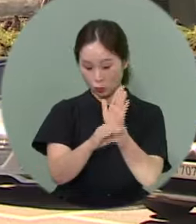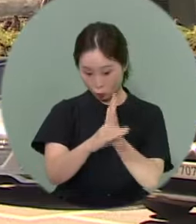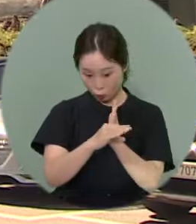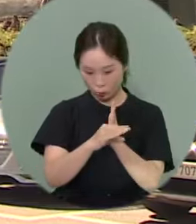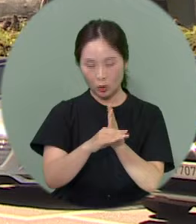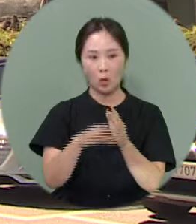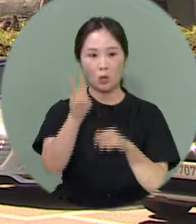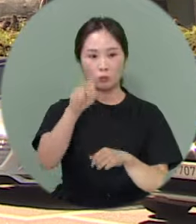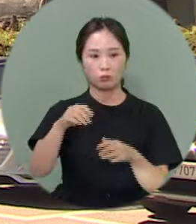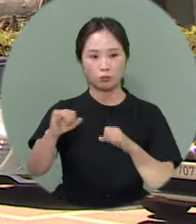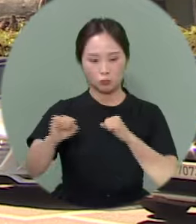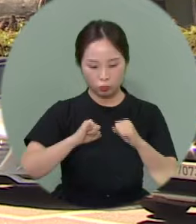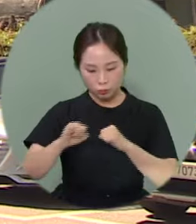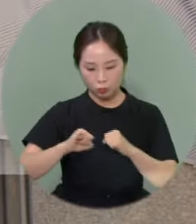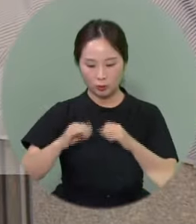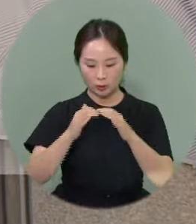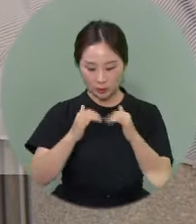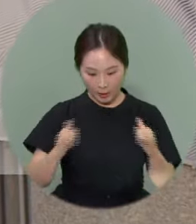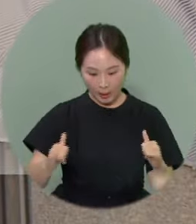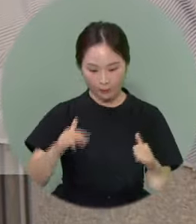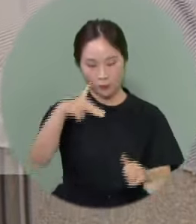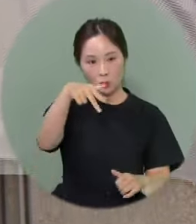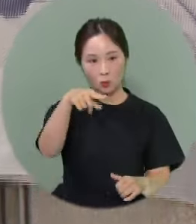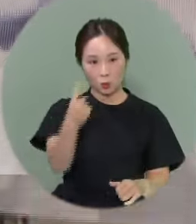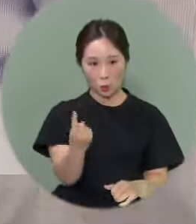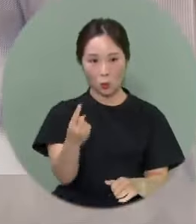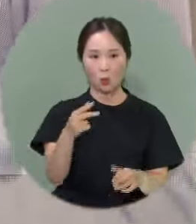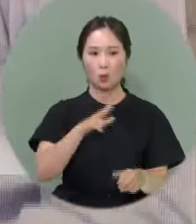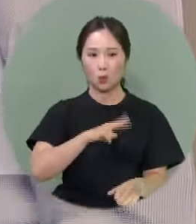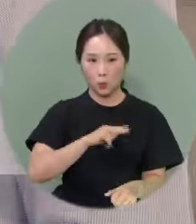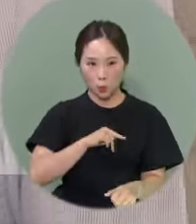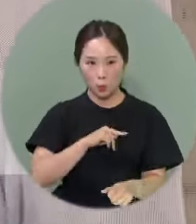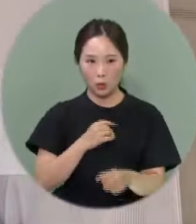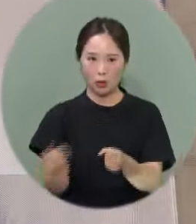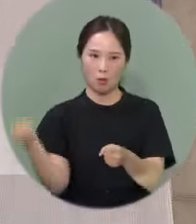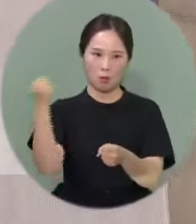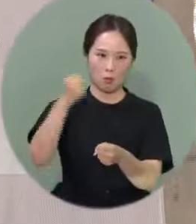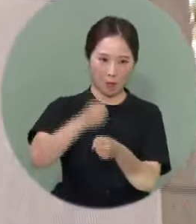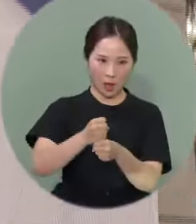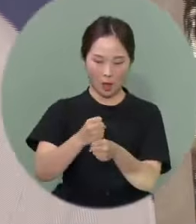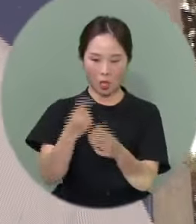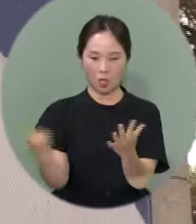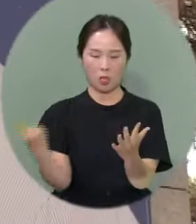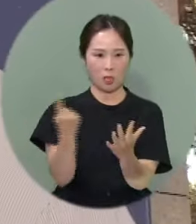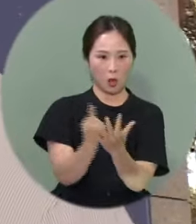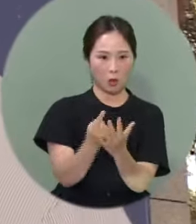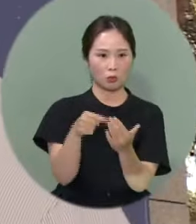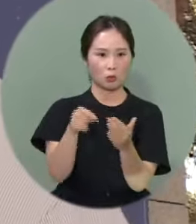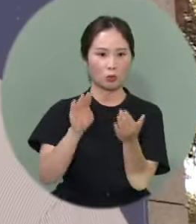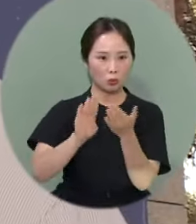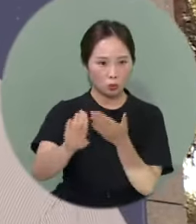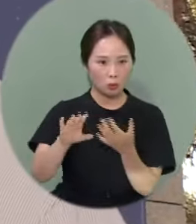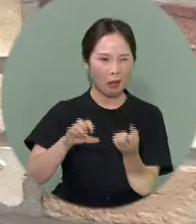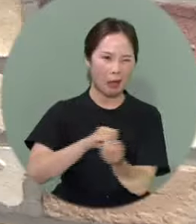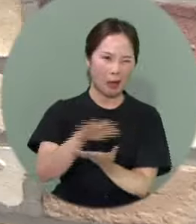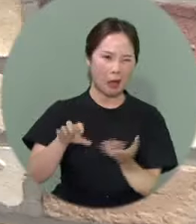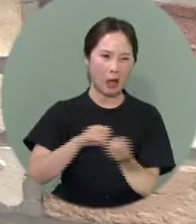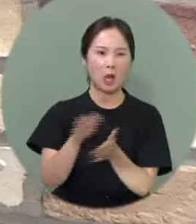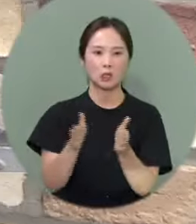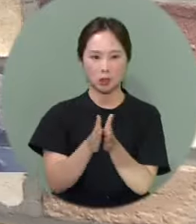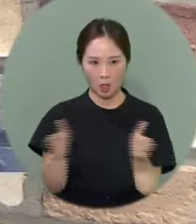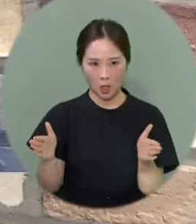조상래 전 전남도 의원이 추가모집 시기에 민주당에 복당하는 선거판이 요동치기 시작했습니다